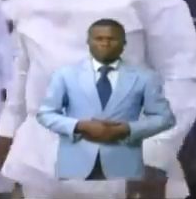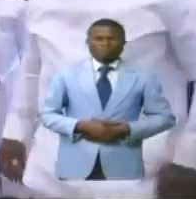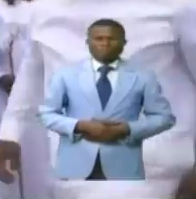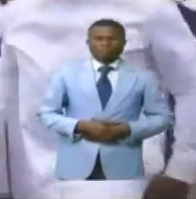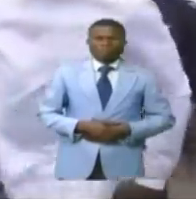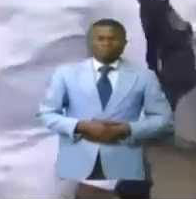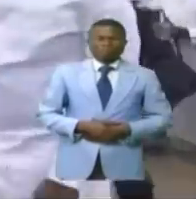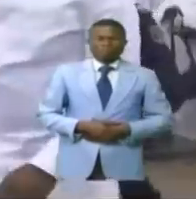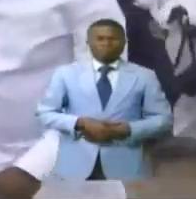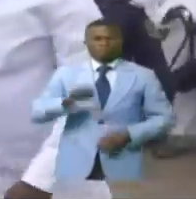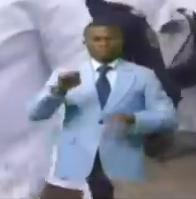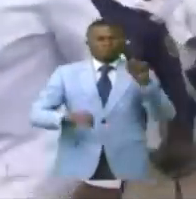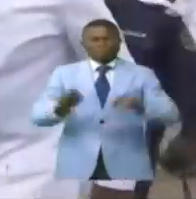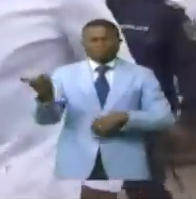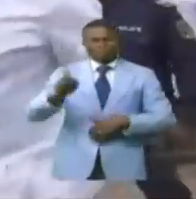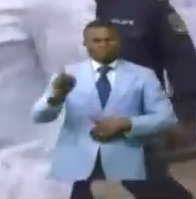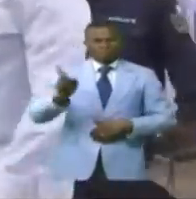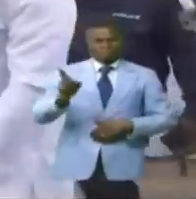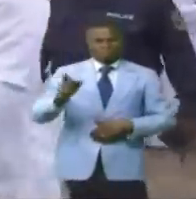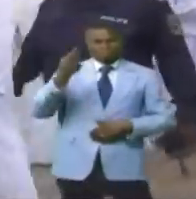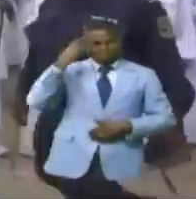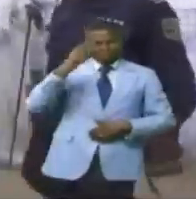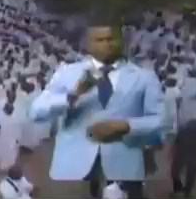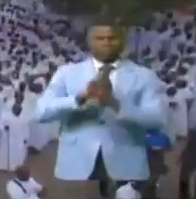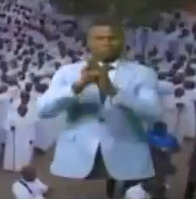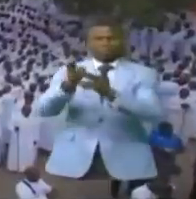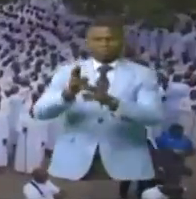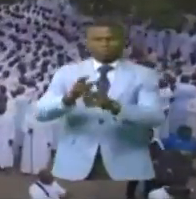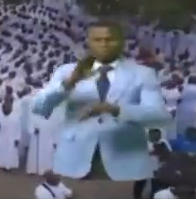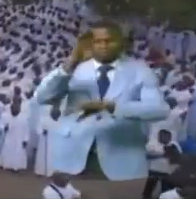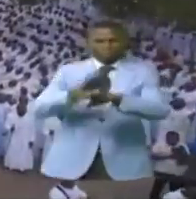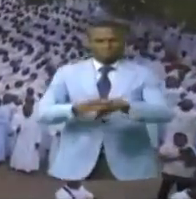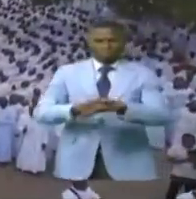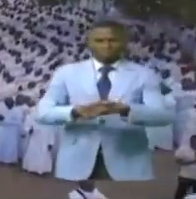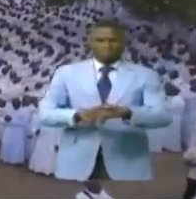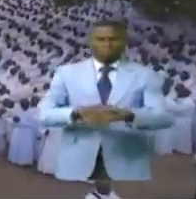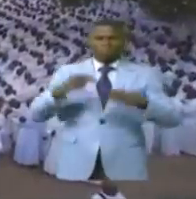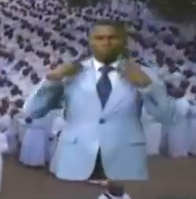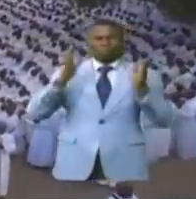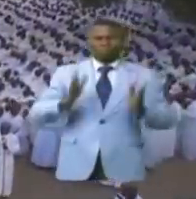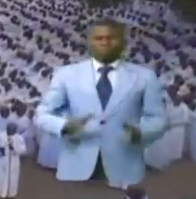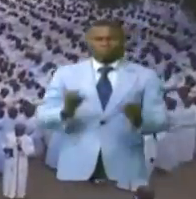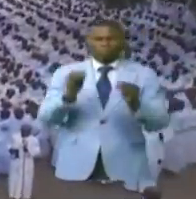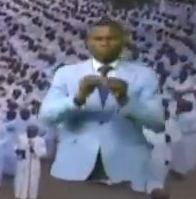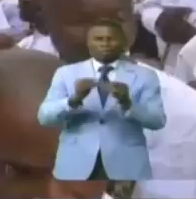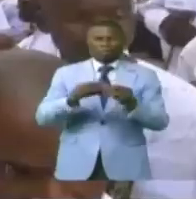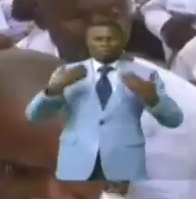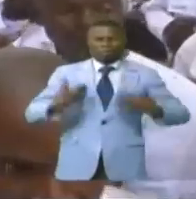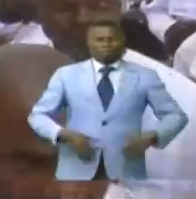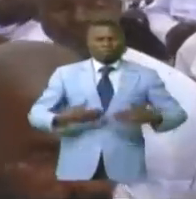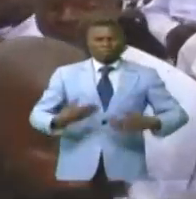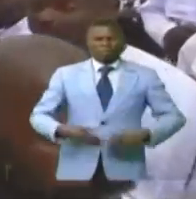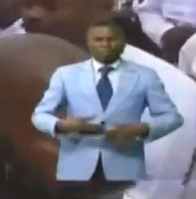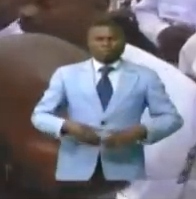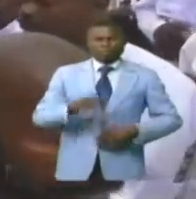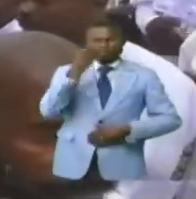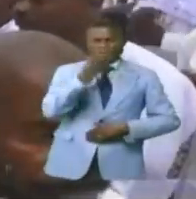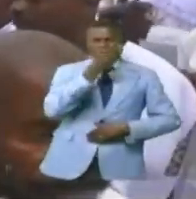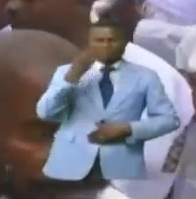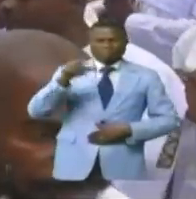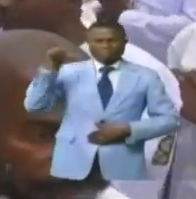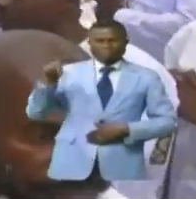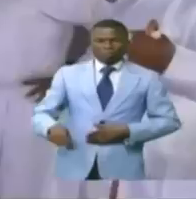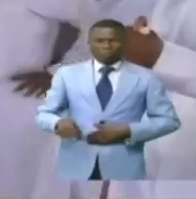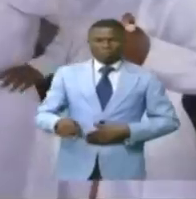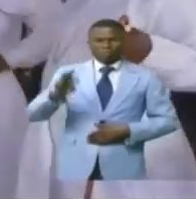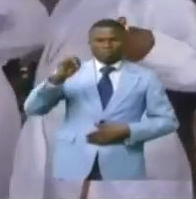Il n'hésite pas un seul instant pour répondre à l'invitation des hommes de Dieu. Réunis pour la célébration de la Sainte Cène au quartier